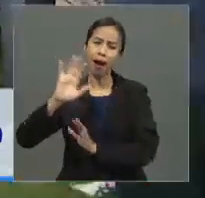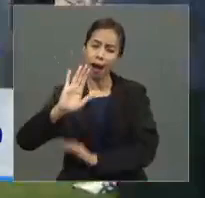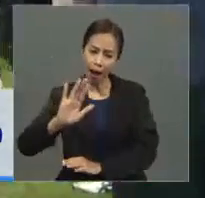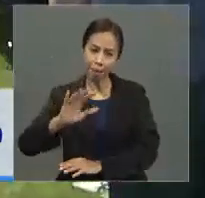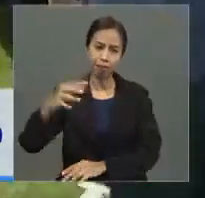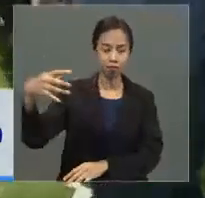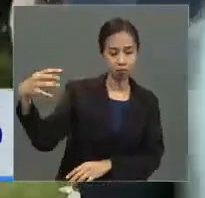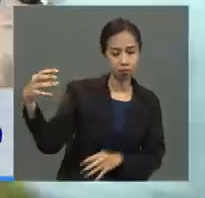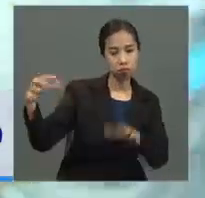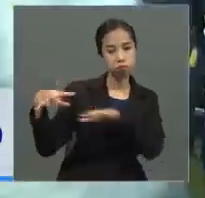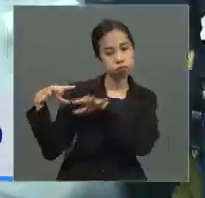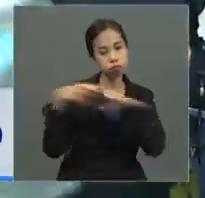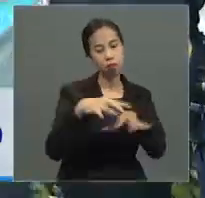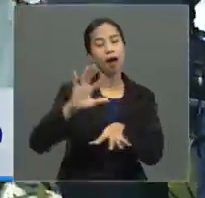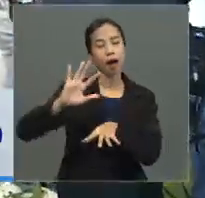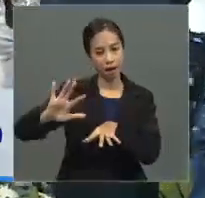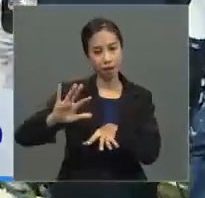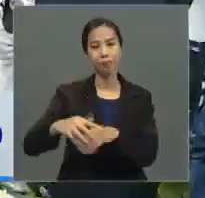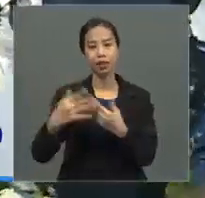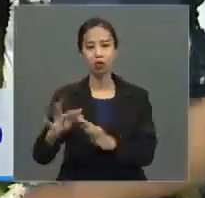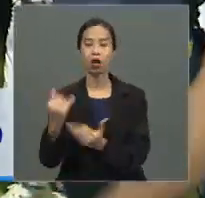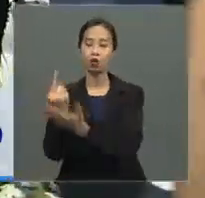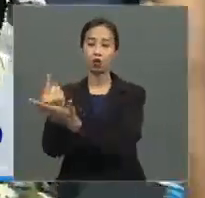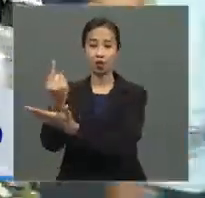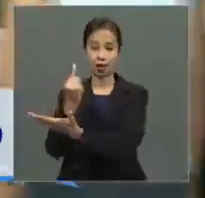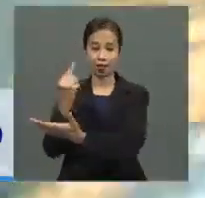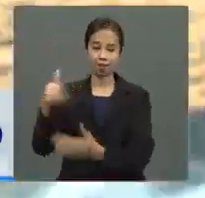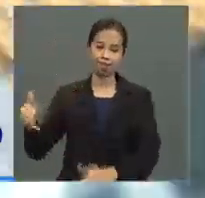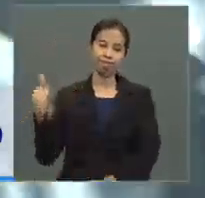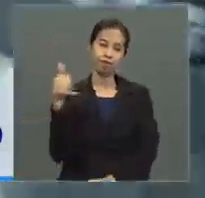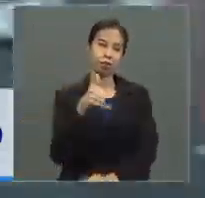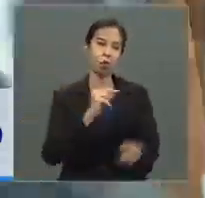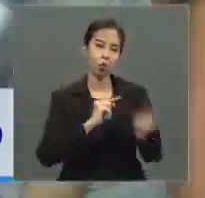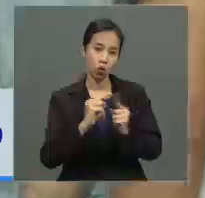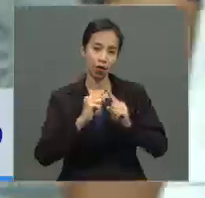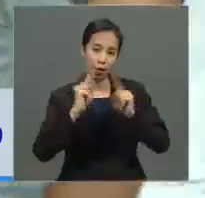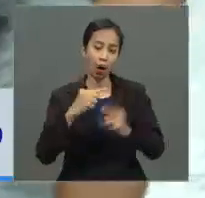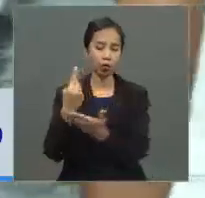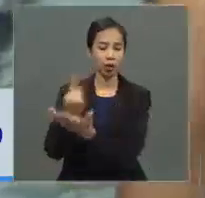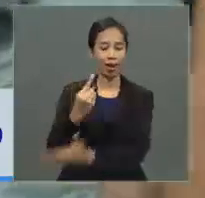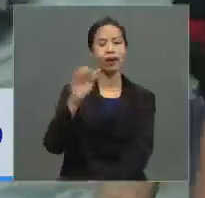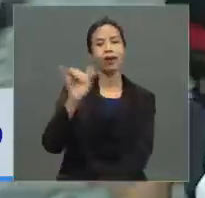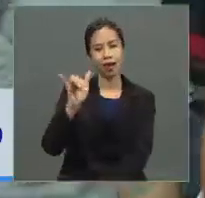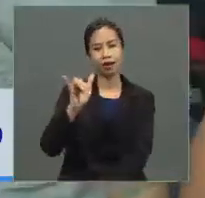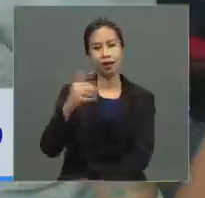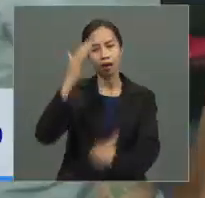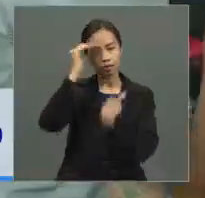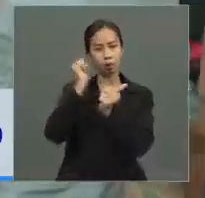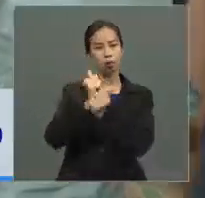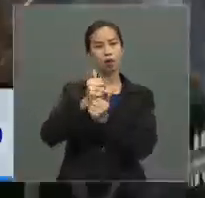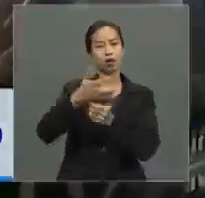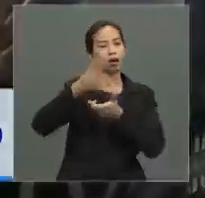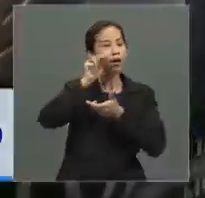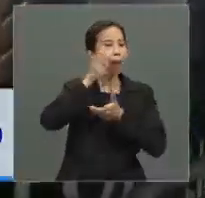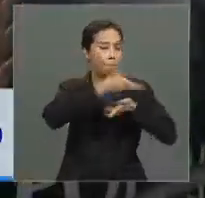ขาดพร้อมกับได้ส่งตัวแทนมาพูดคุยเจรจากันแต่ว่ายังไม่ทันได้เจรจานะคะปรากฎว่าก็มีการฉีดน้ำ